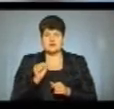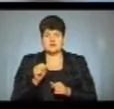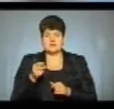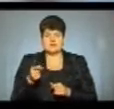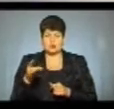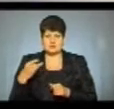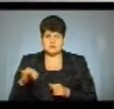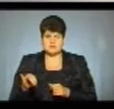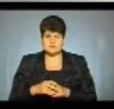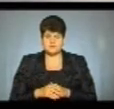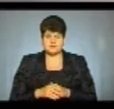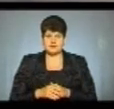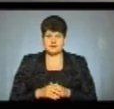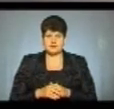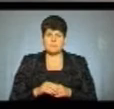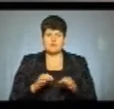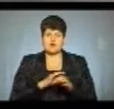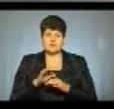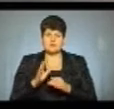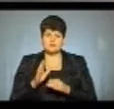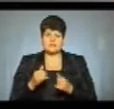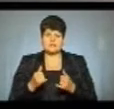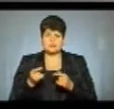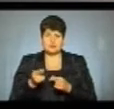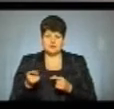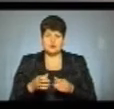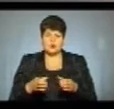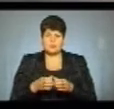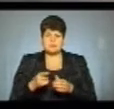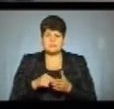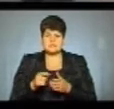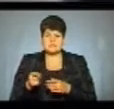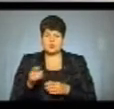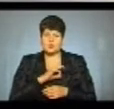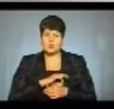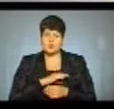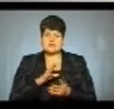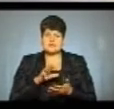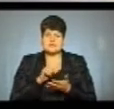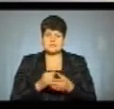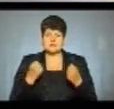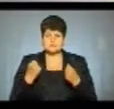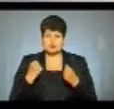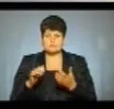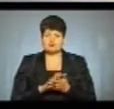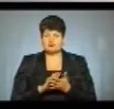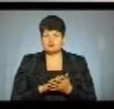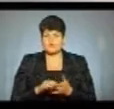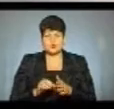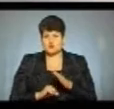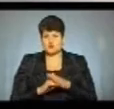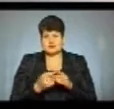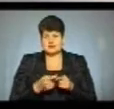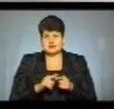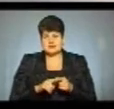тисяч гривень. Реалізація проєкту відбуватиметься для тернополян, для громади міста Тернополя. Користь – це заняття спортом на безкоштовній основі. Тобто це